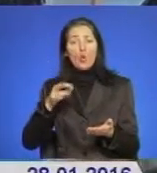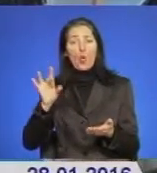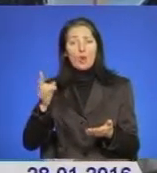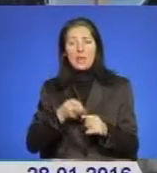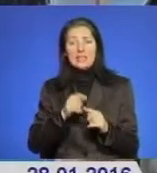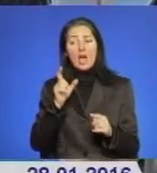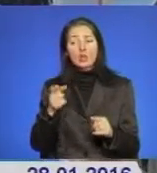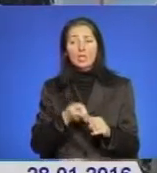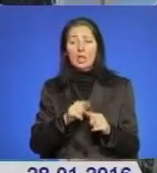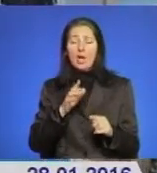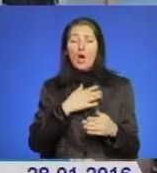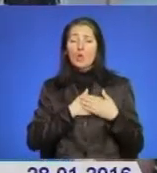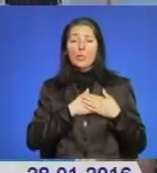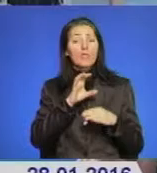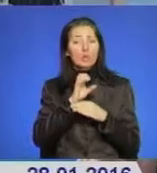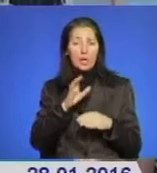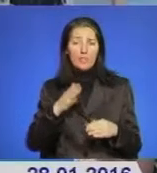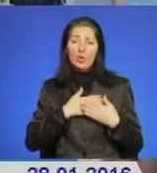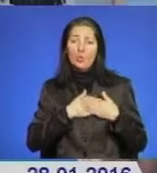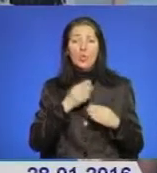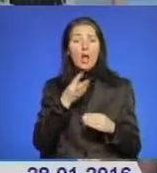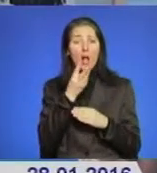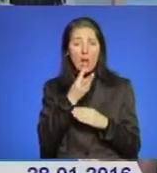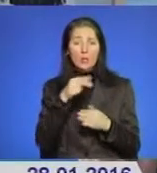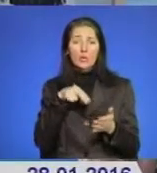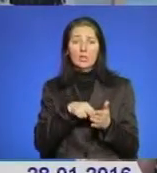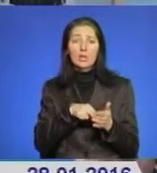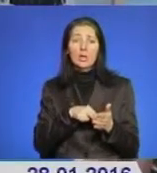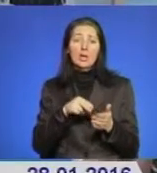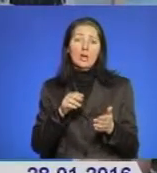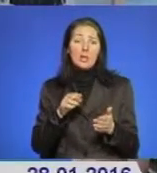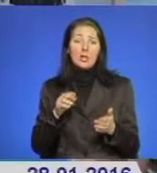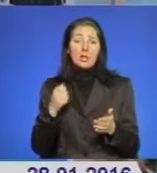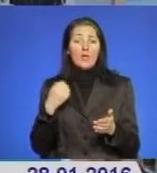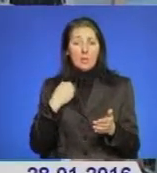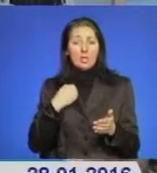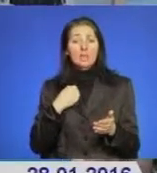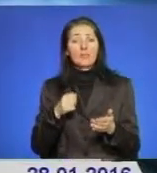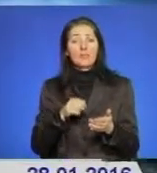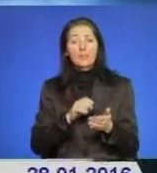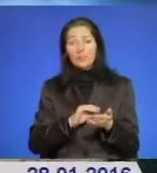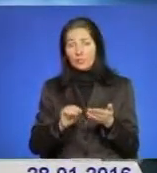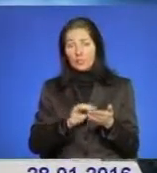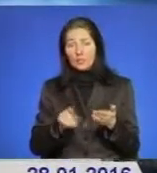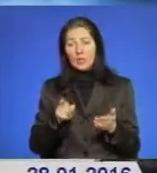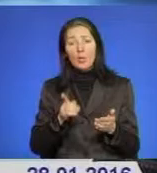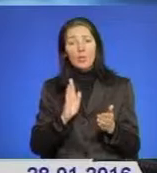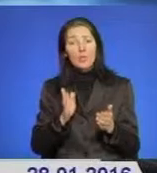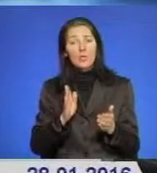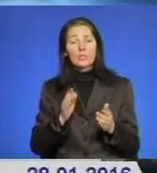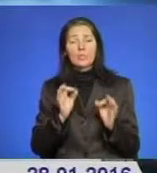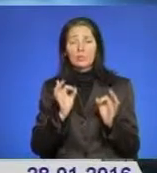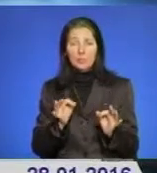фотографію, любила камеру, вона стала воєнкором. Це він в нього по призванню, по покликанню. Він був справжнім фотокором. Тут, на жаль, не всі